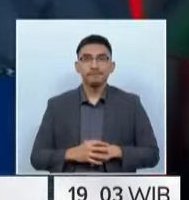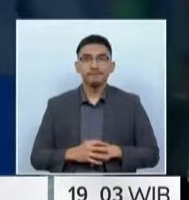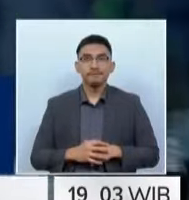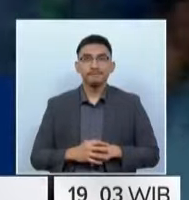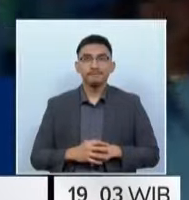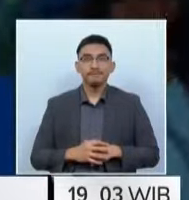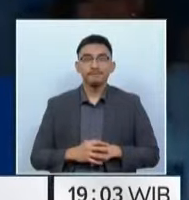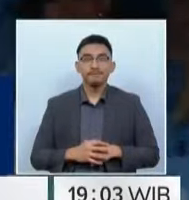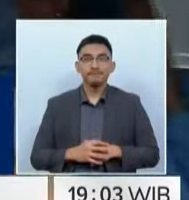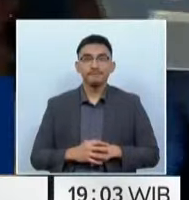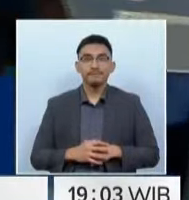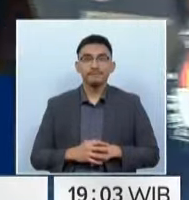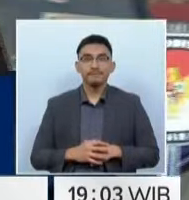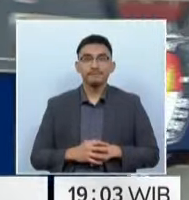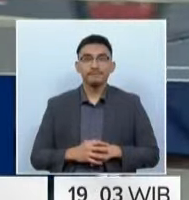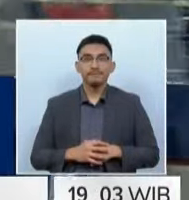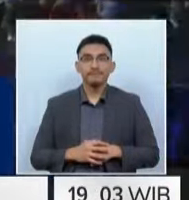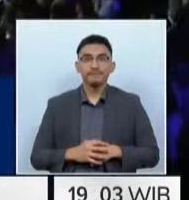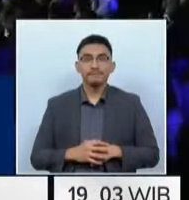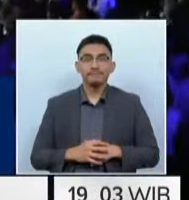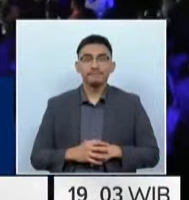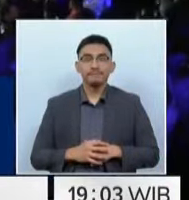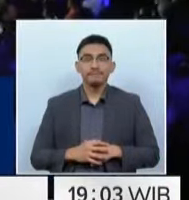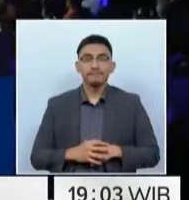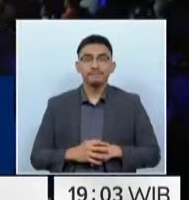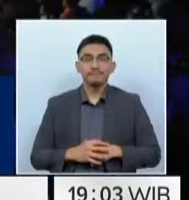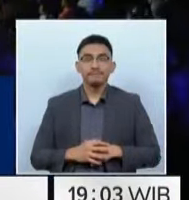u Kuyakin